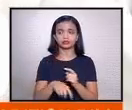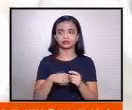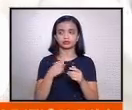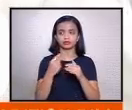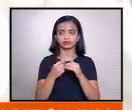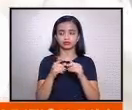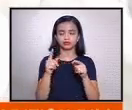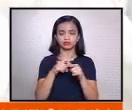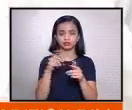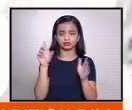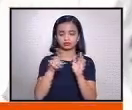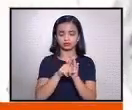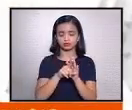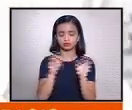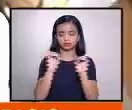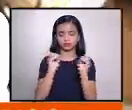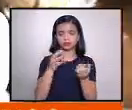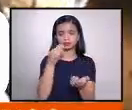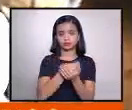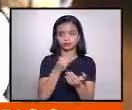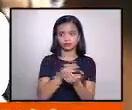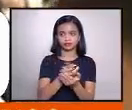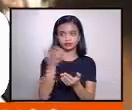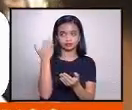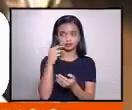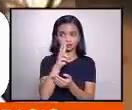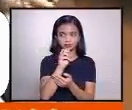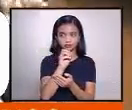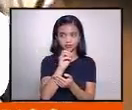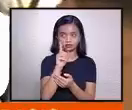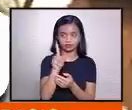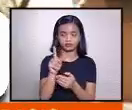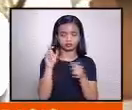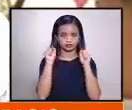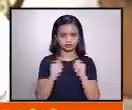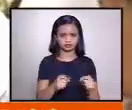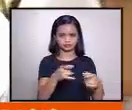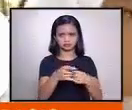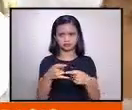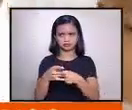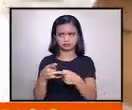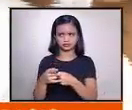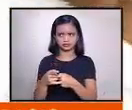ng Anti-Money Laundering Act of 2001, pwedeng paghati-hatian ng mga